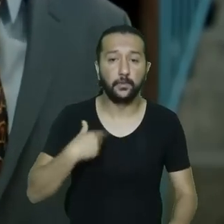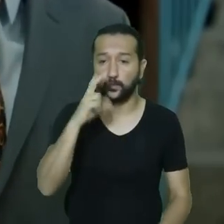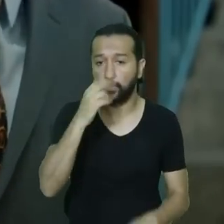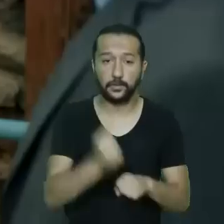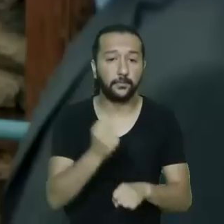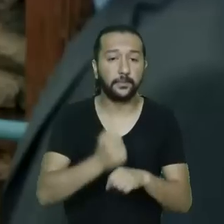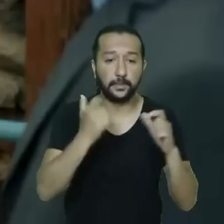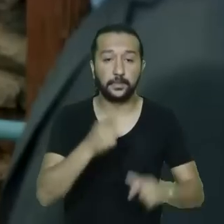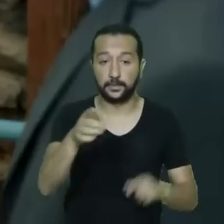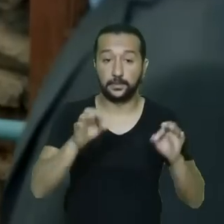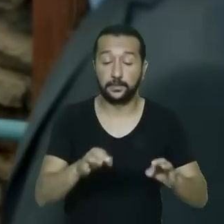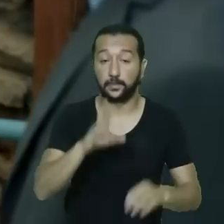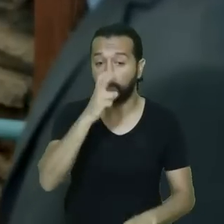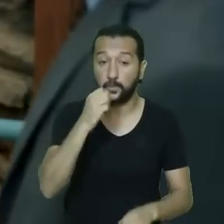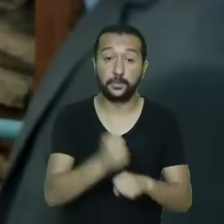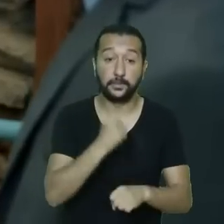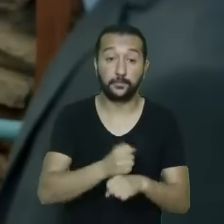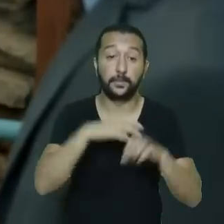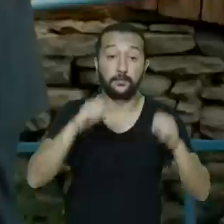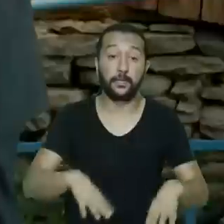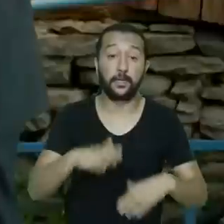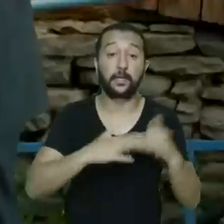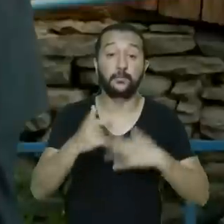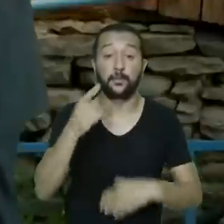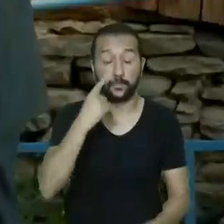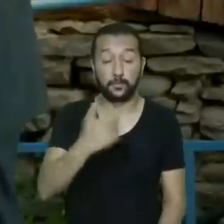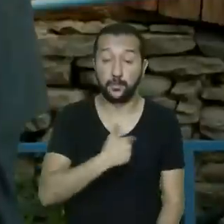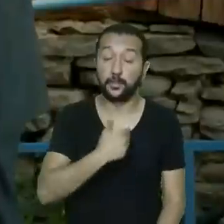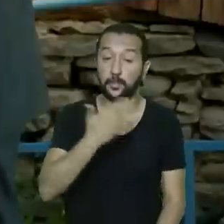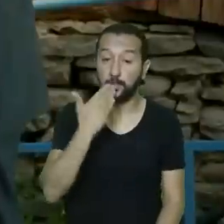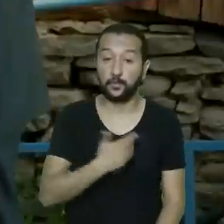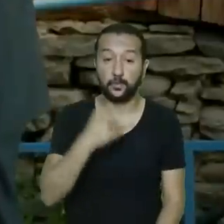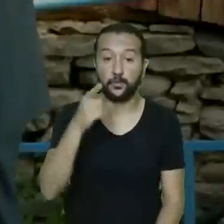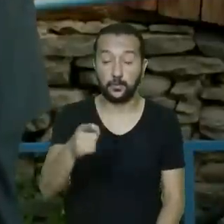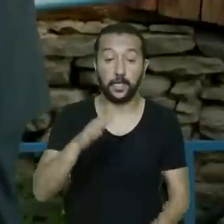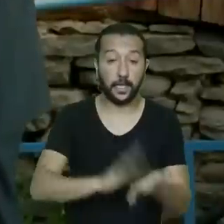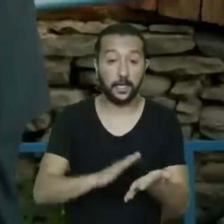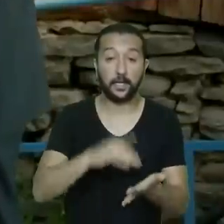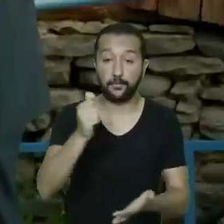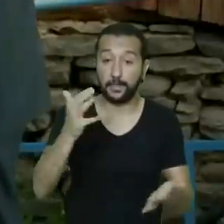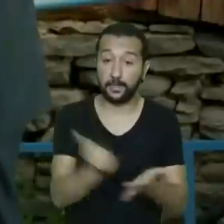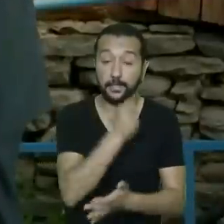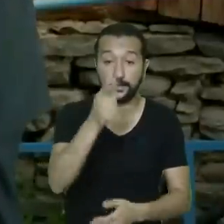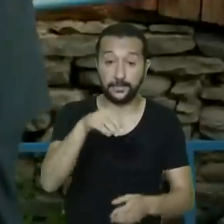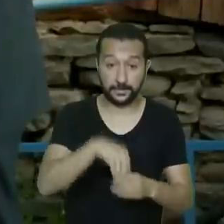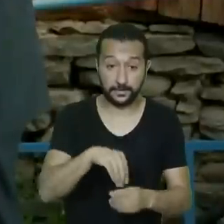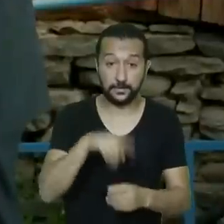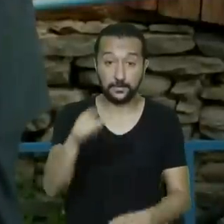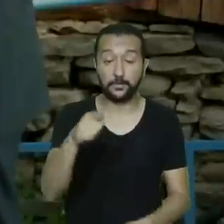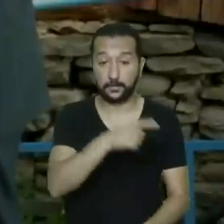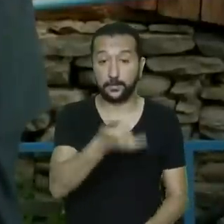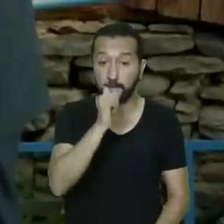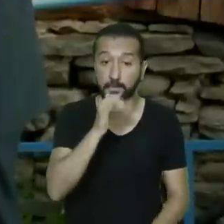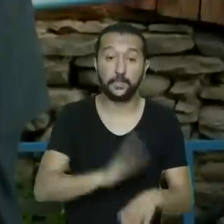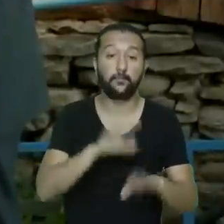soğanla sarımsağı? Sen şimdi soğanı sarımsağı karıştırma. Dir bakayım bana. Eline paralığa geçti diye